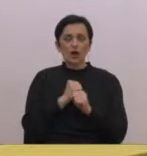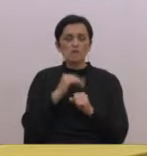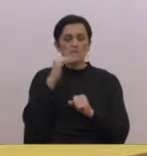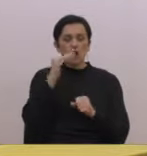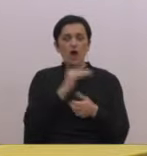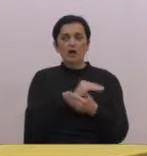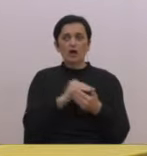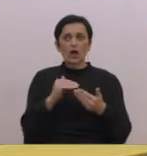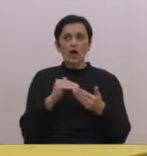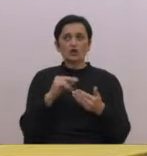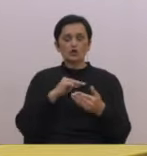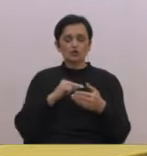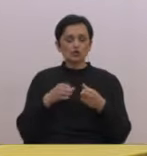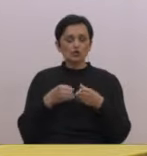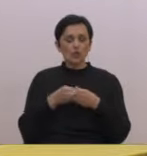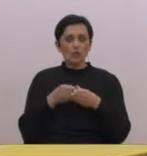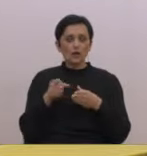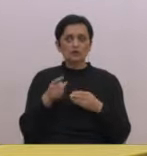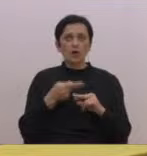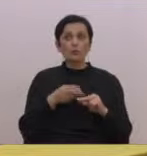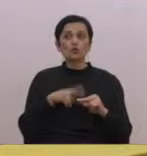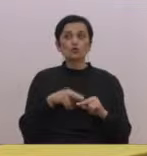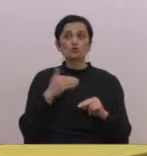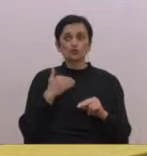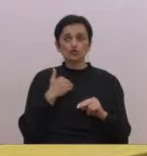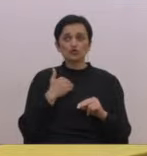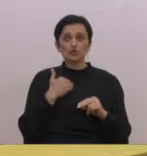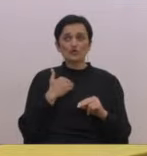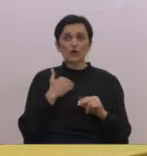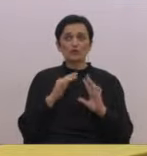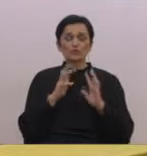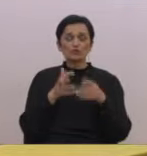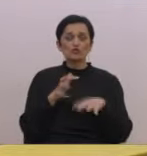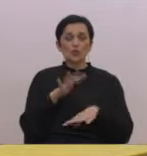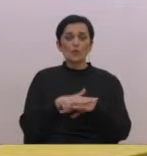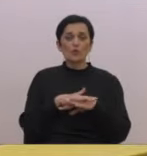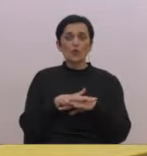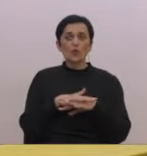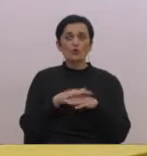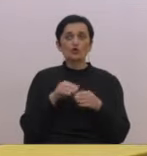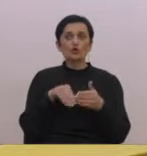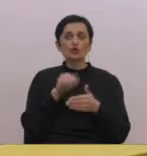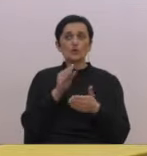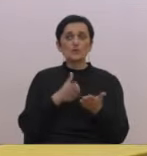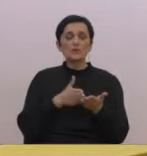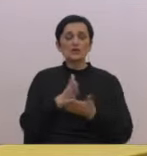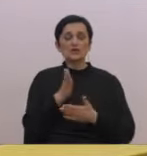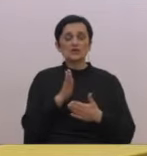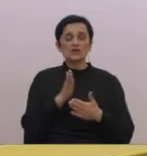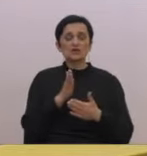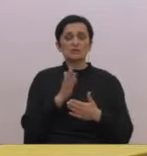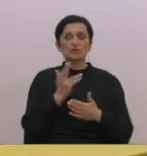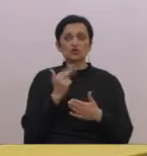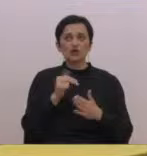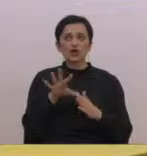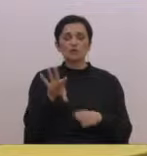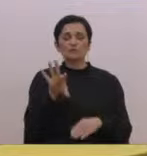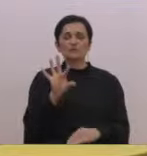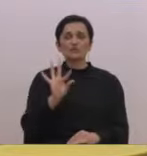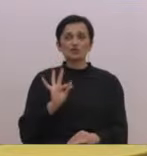დონის კომპანიამ, ამიტომ ჩვენ წავედით მსოფლიო ბანკის შესყიდვის პრინციპით და